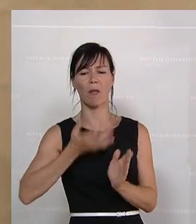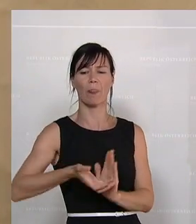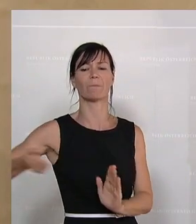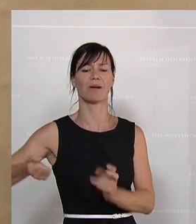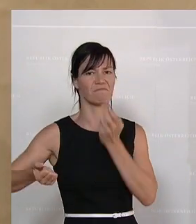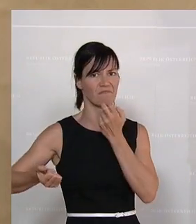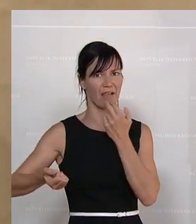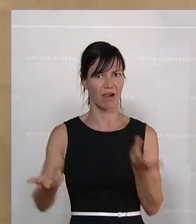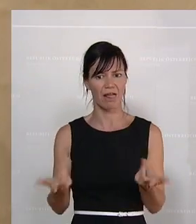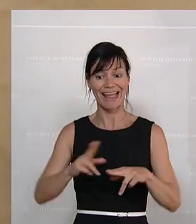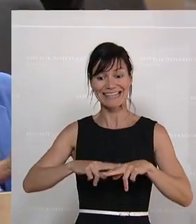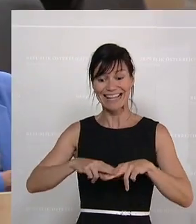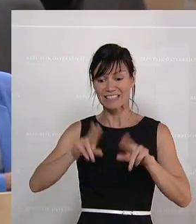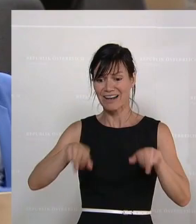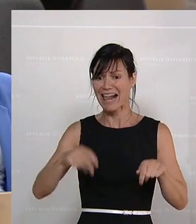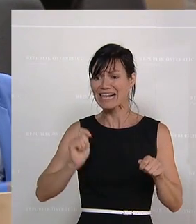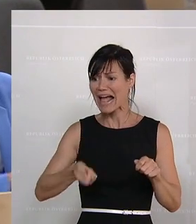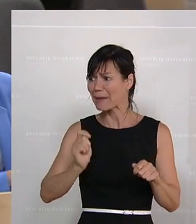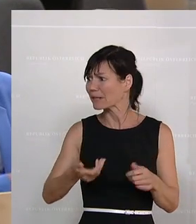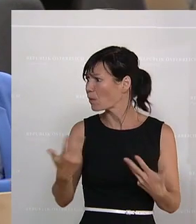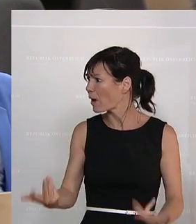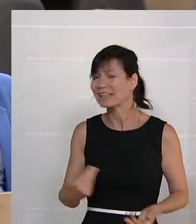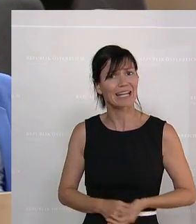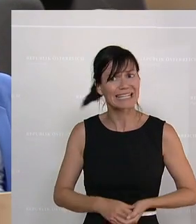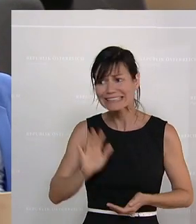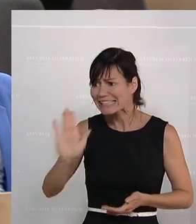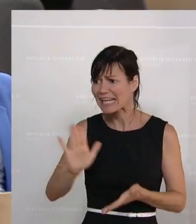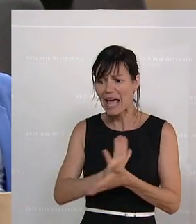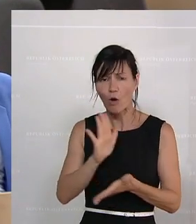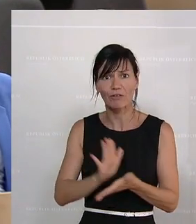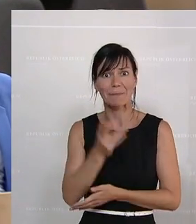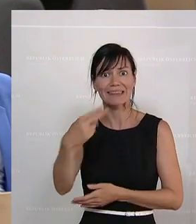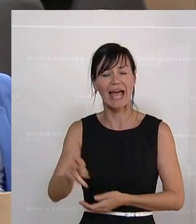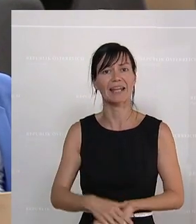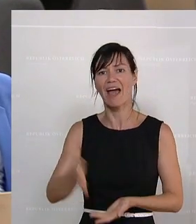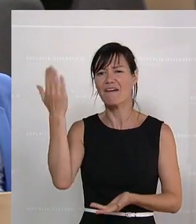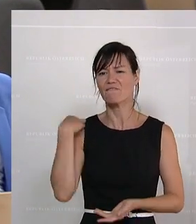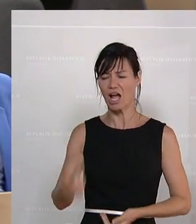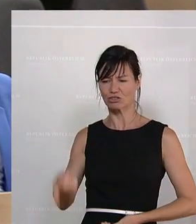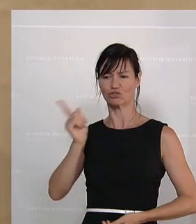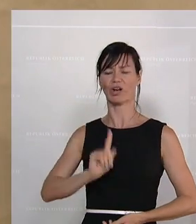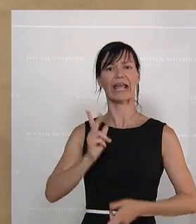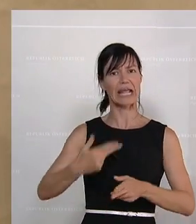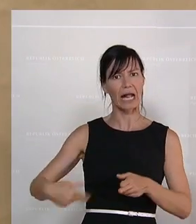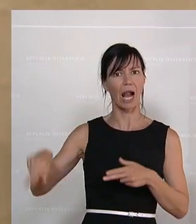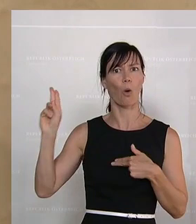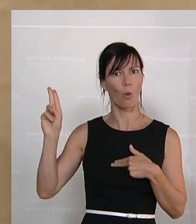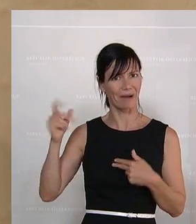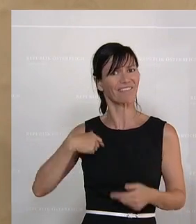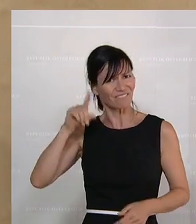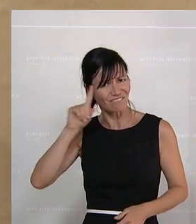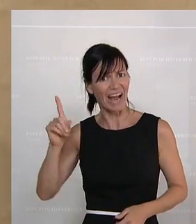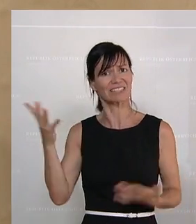nationalratsabgeordneten wo man dort starken sein und ich gelobe ich gelobe ihr wisst was alles dahinter